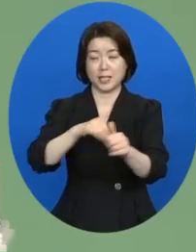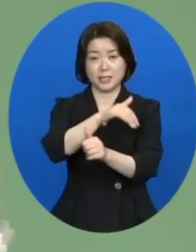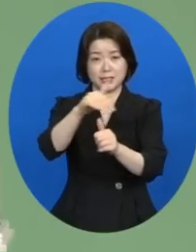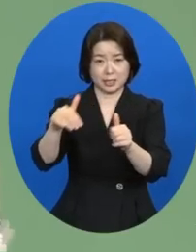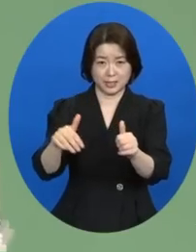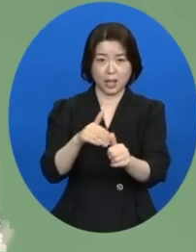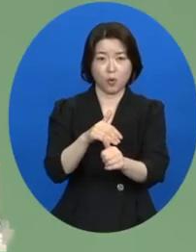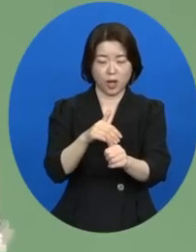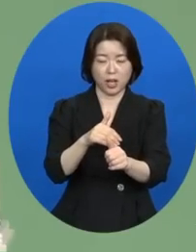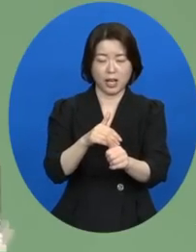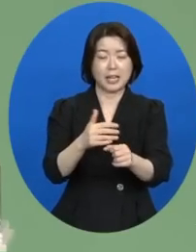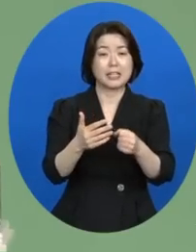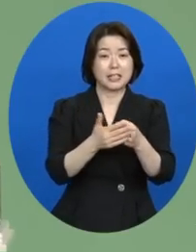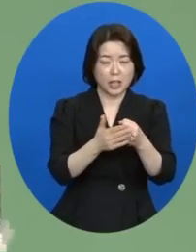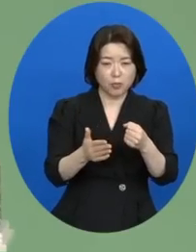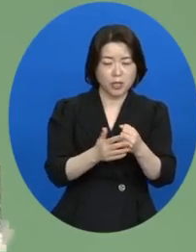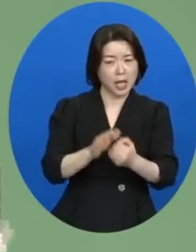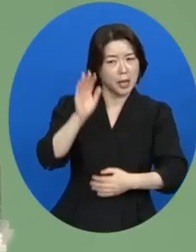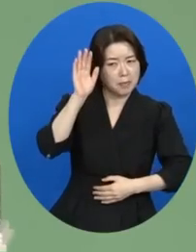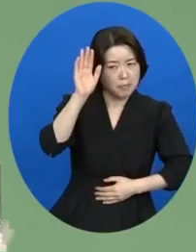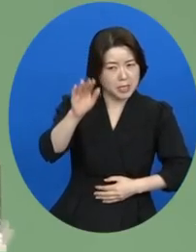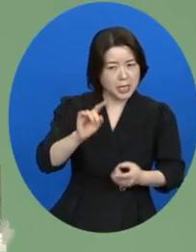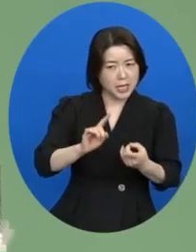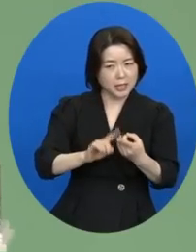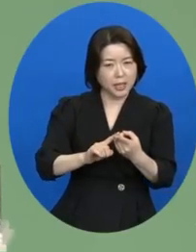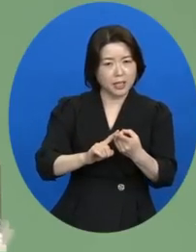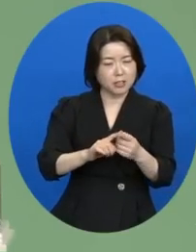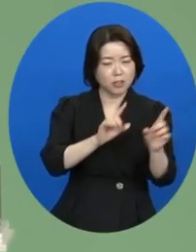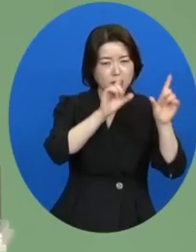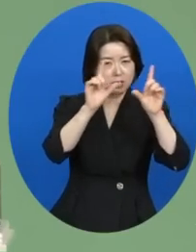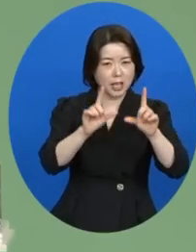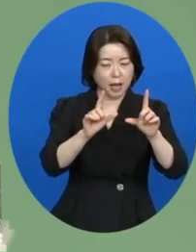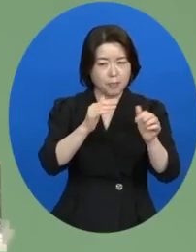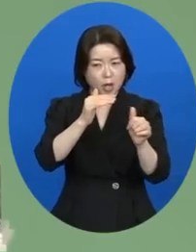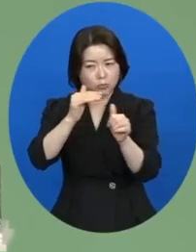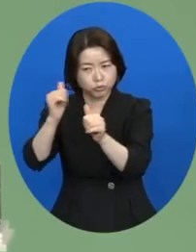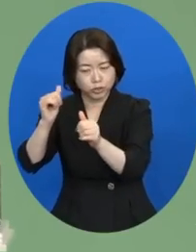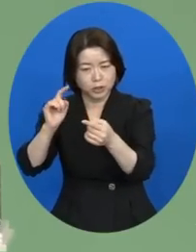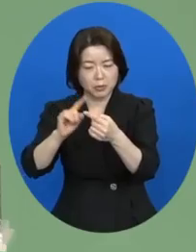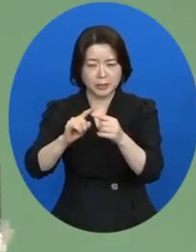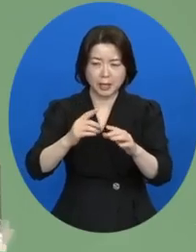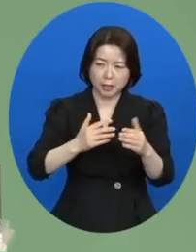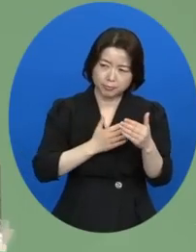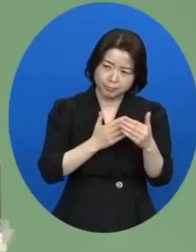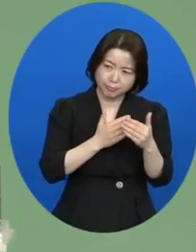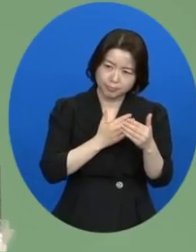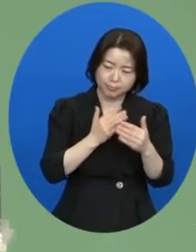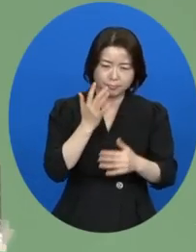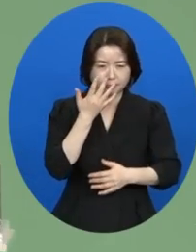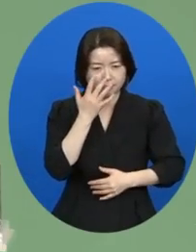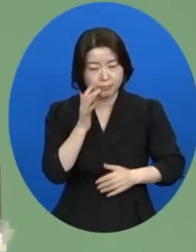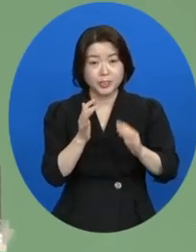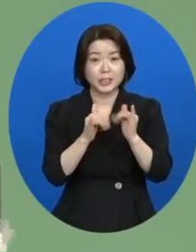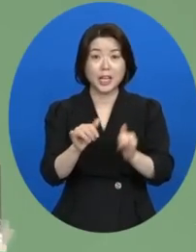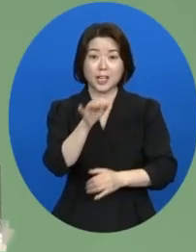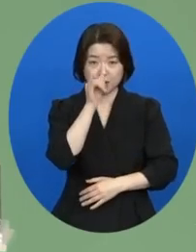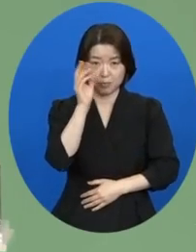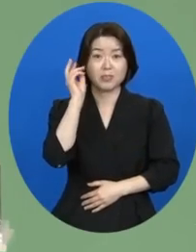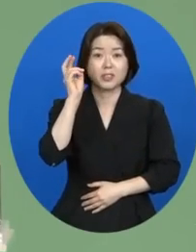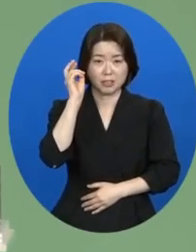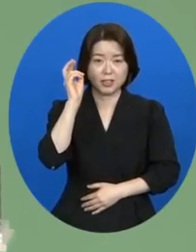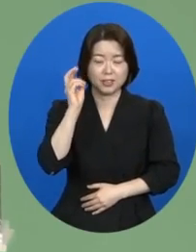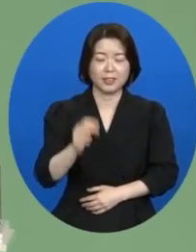상황을 때문에 미래에 대한 삶과 부르심에 대한 두려움에 있으신 분들도 있을